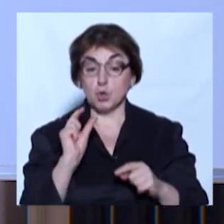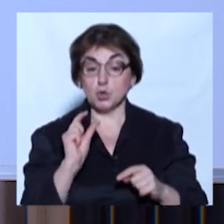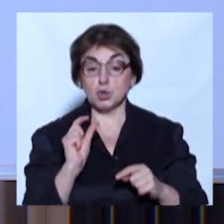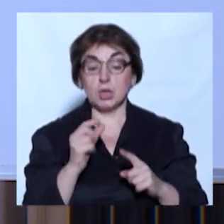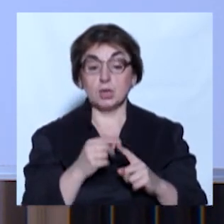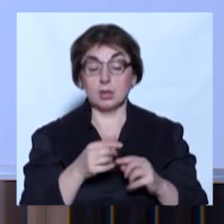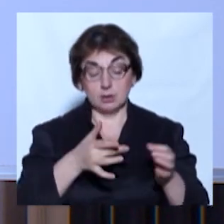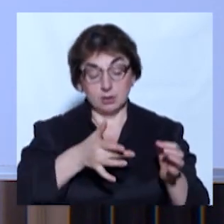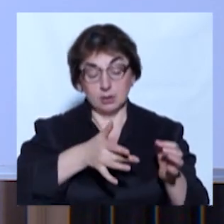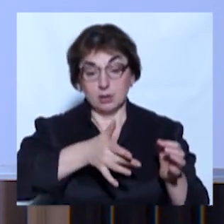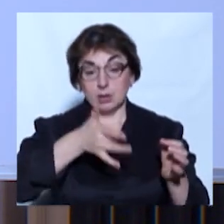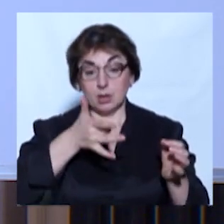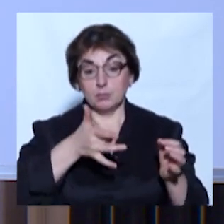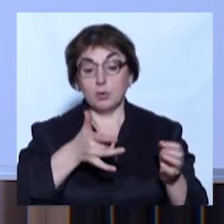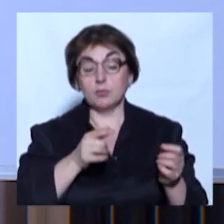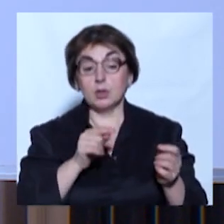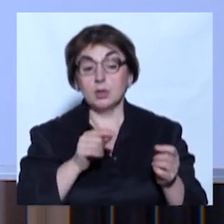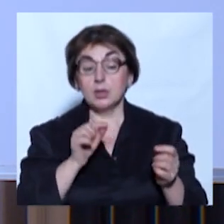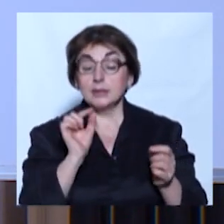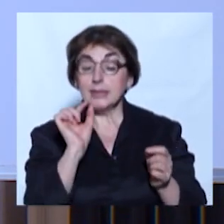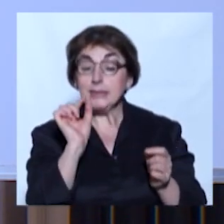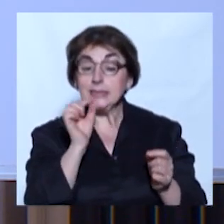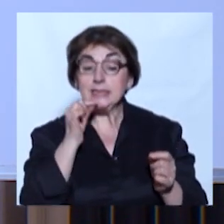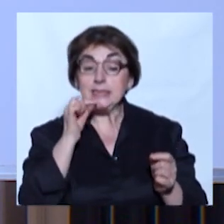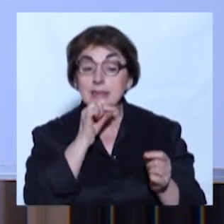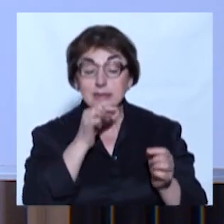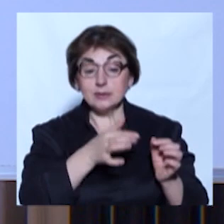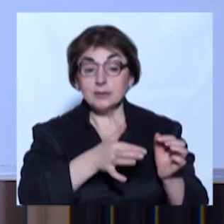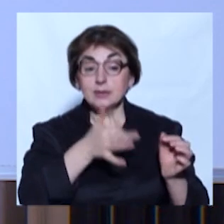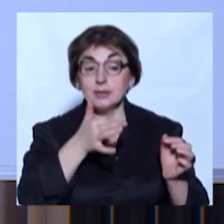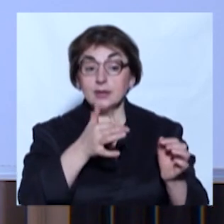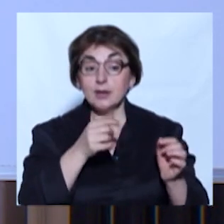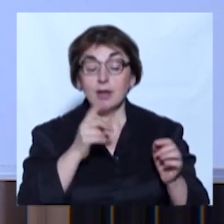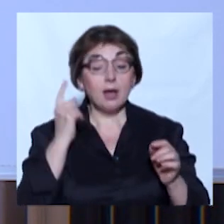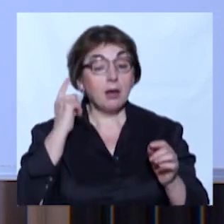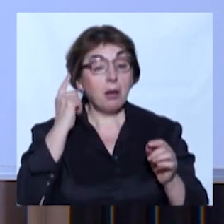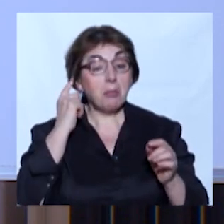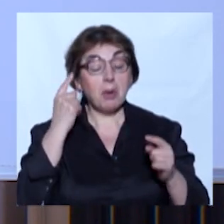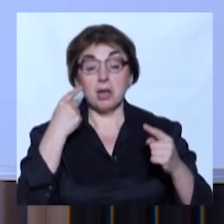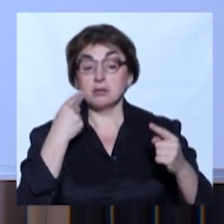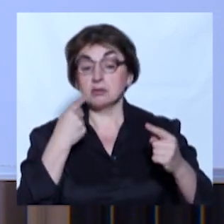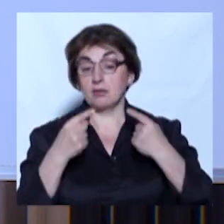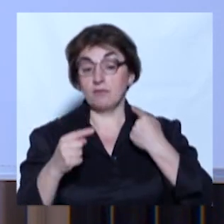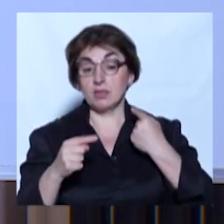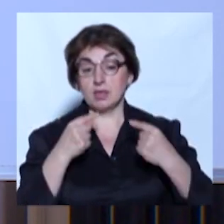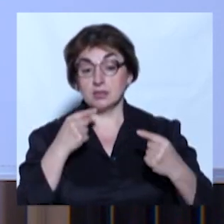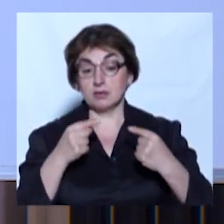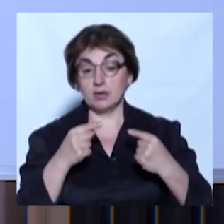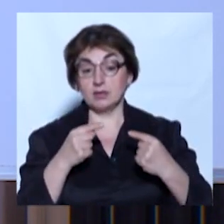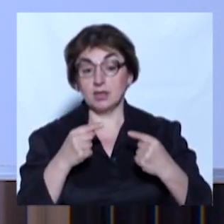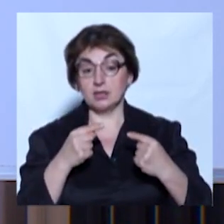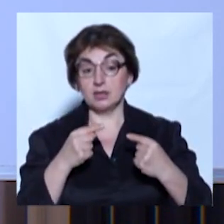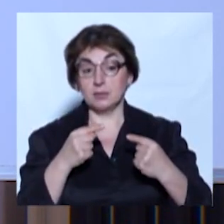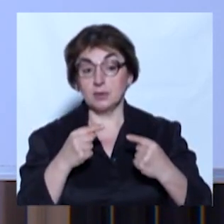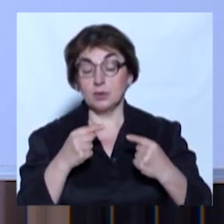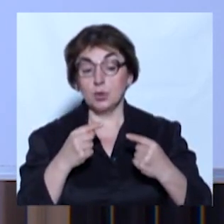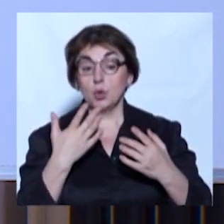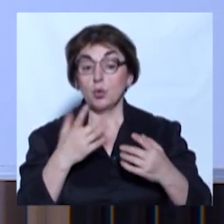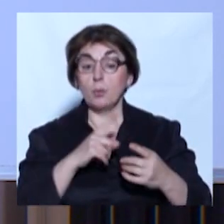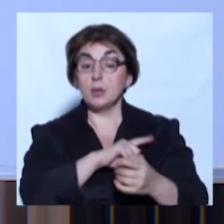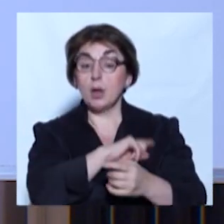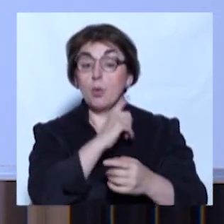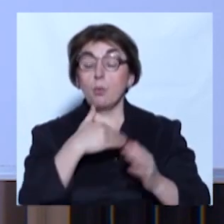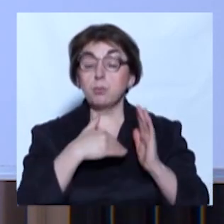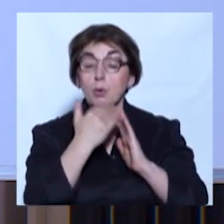სკელი, გამოვკრავ და წვრილ სიმს გამოვკრავ, ერთნაირ ბგერას მივიღებ? ტონალობით რომელი ბგერა იქნება უფრო